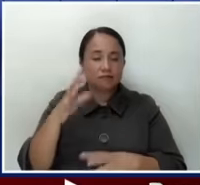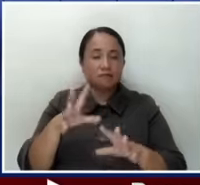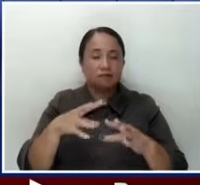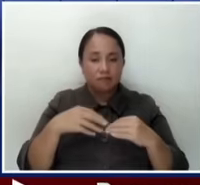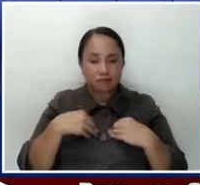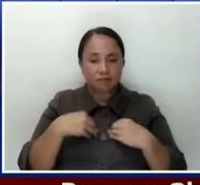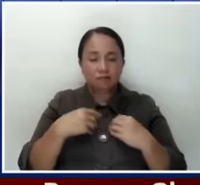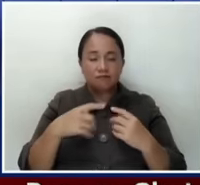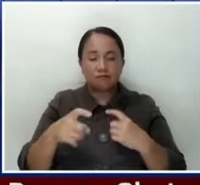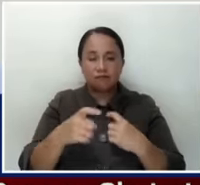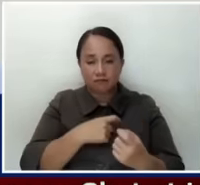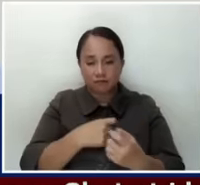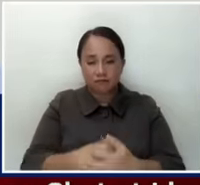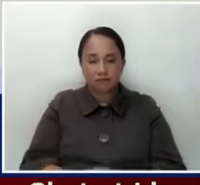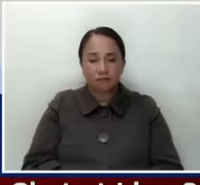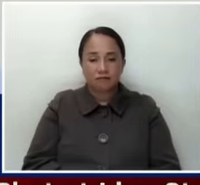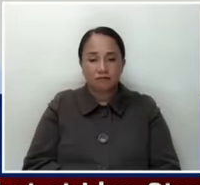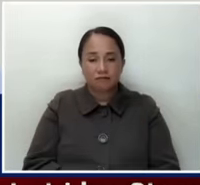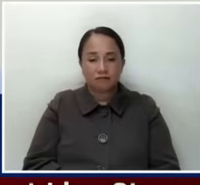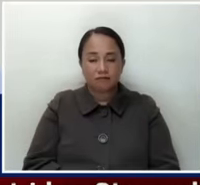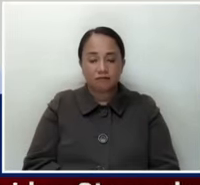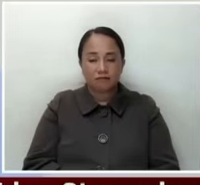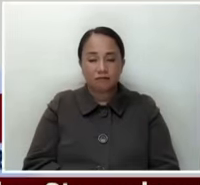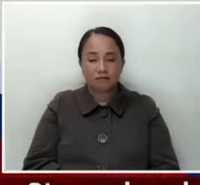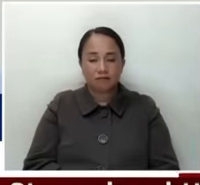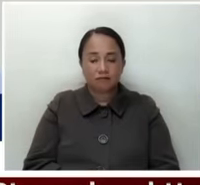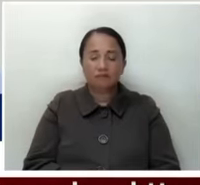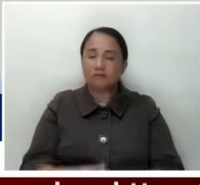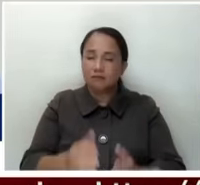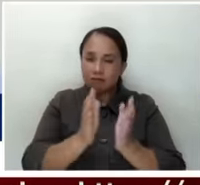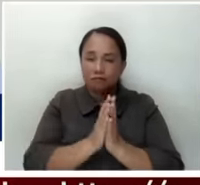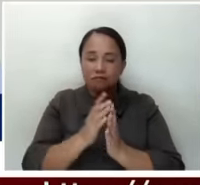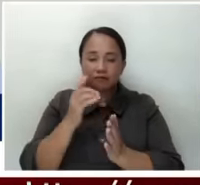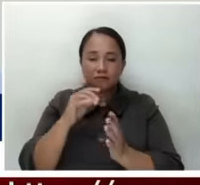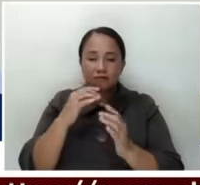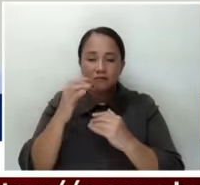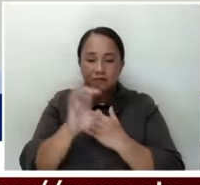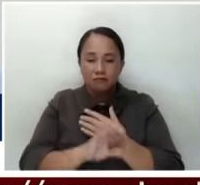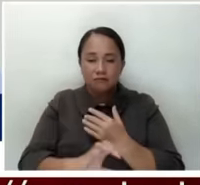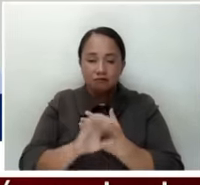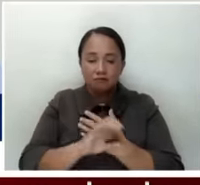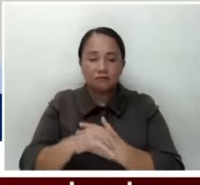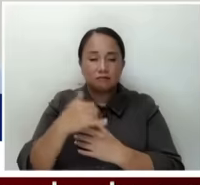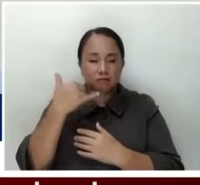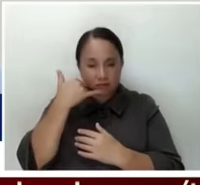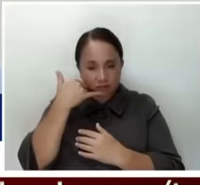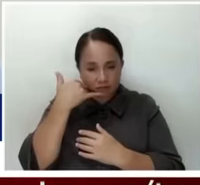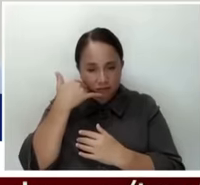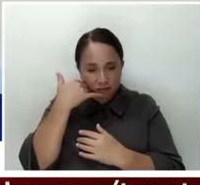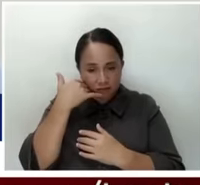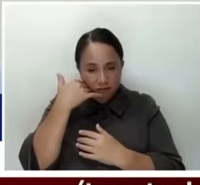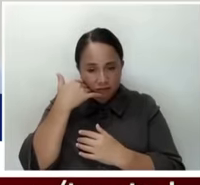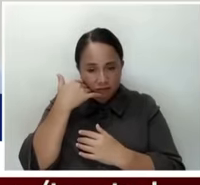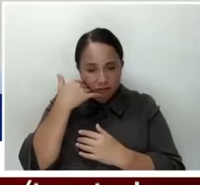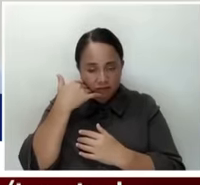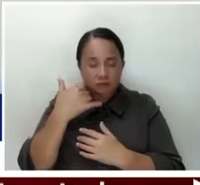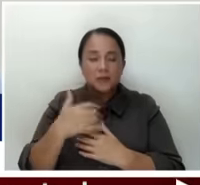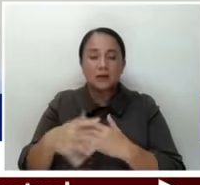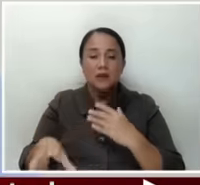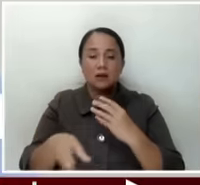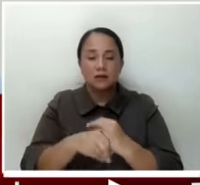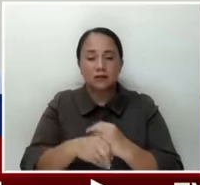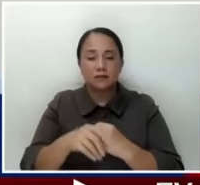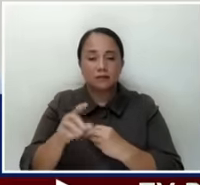isang text message. Pwede pahingi ng email at phone number at ia-add ko kayo